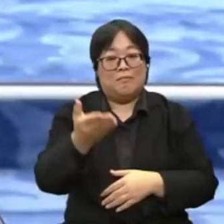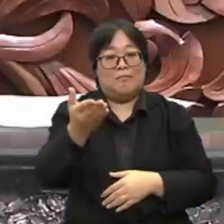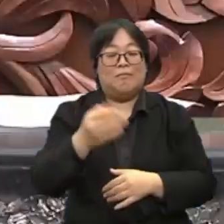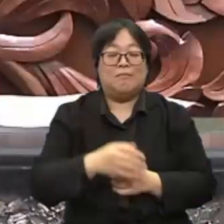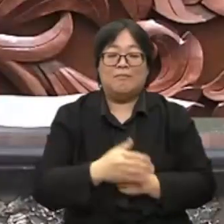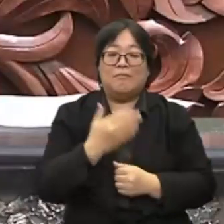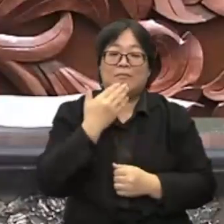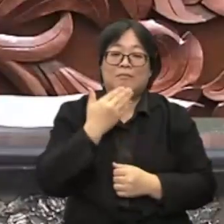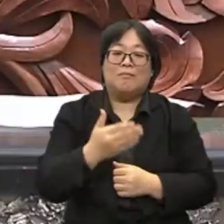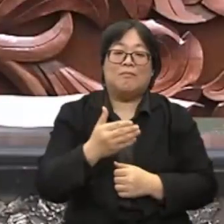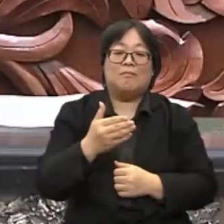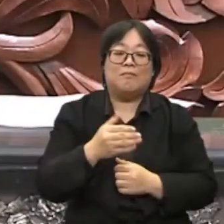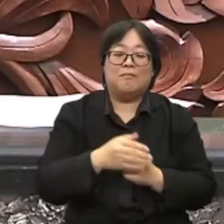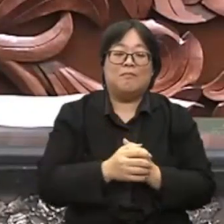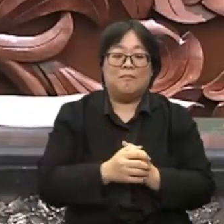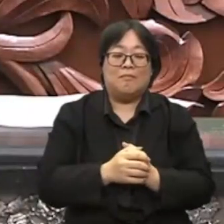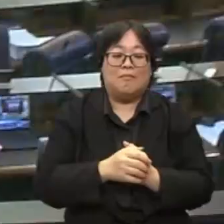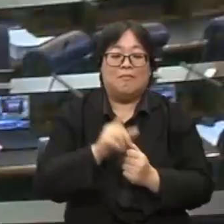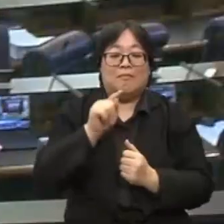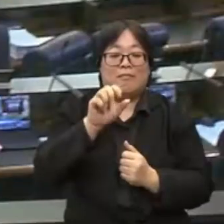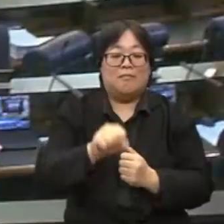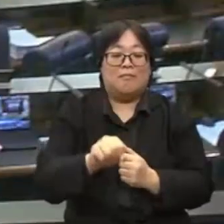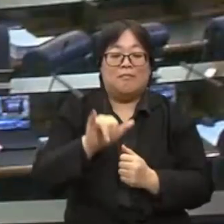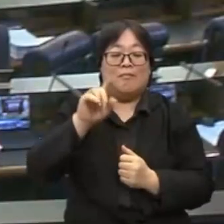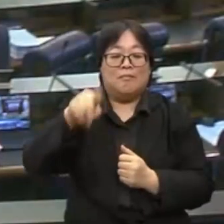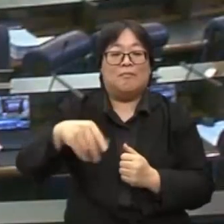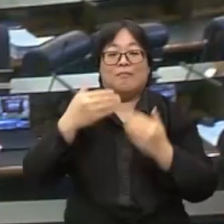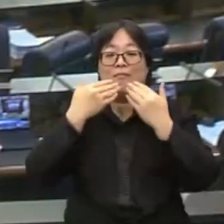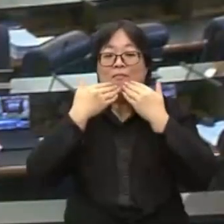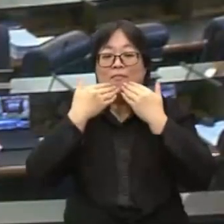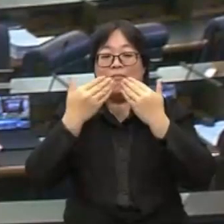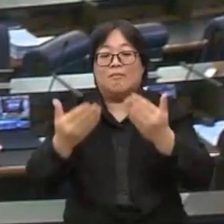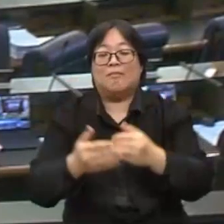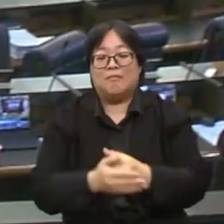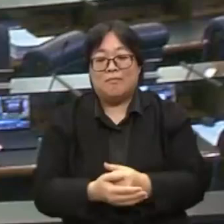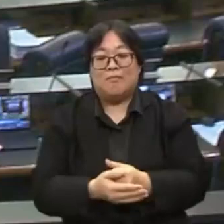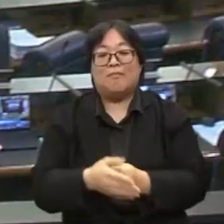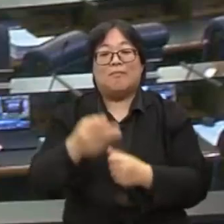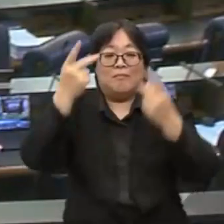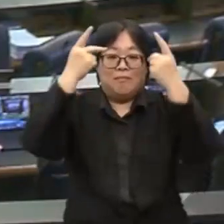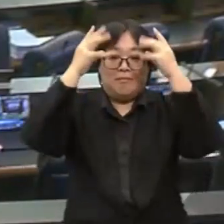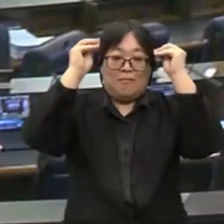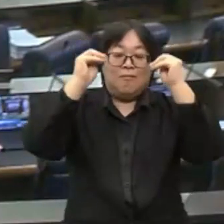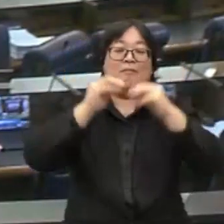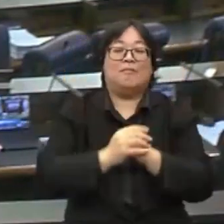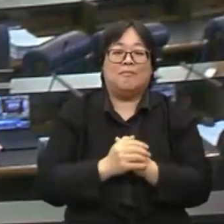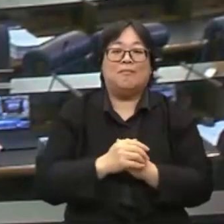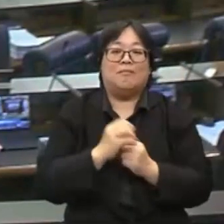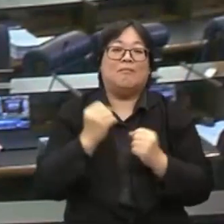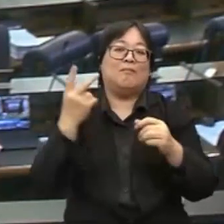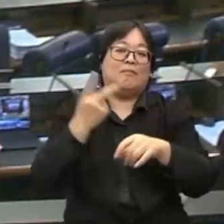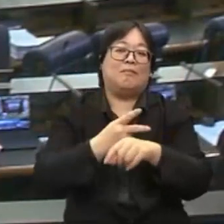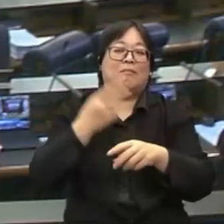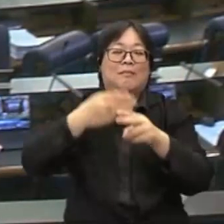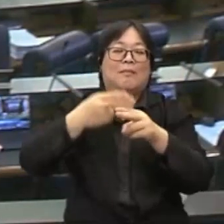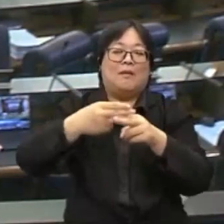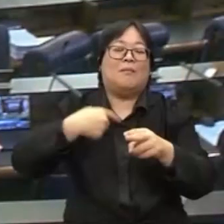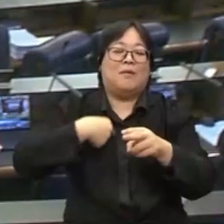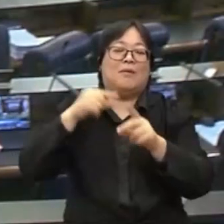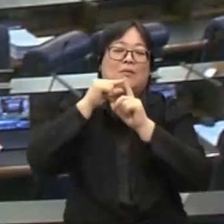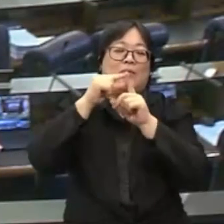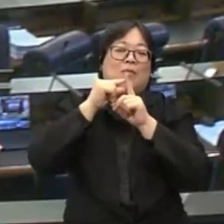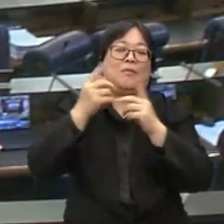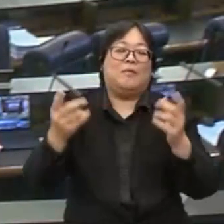Terima kasih yang berhormat Tan Sri yang di-pertua Terima kasih yang berhormat Perdana Menteri berapa kali sebut nama